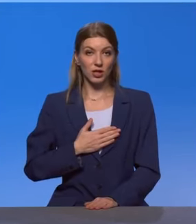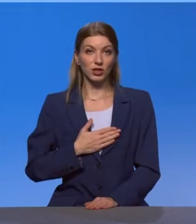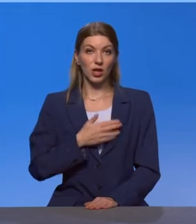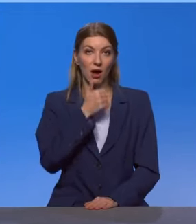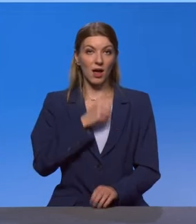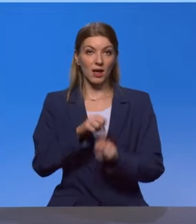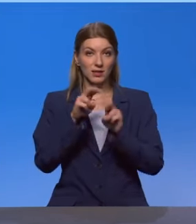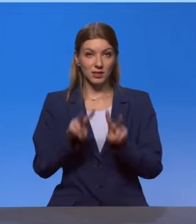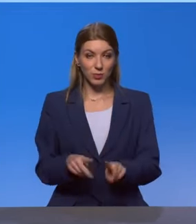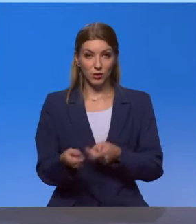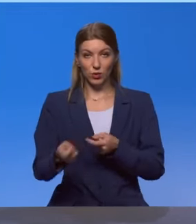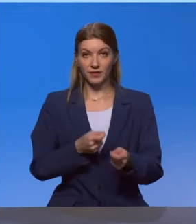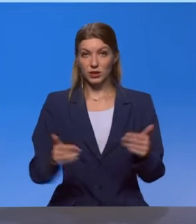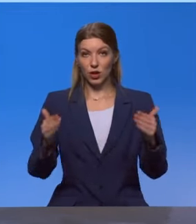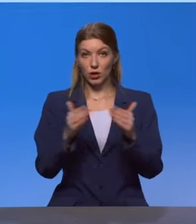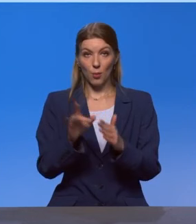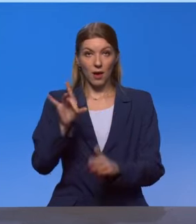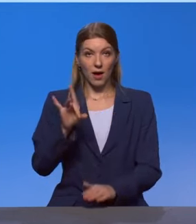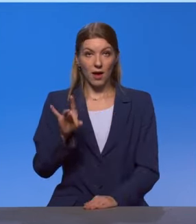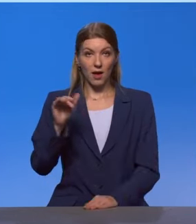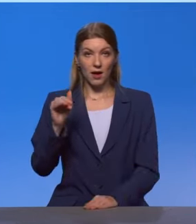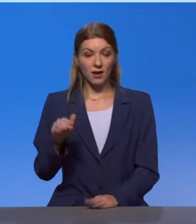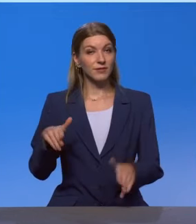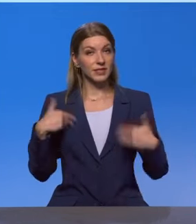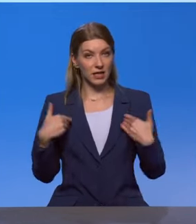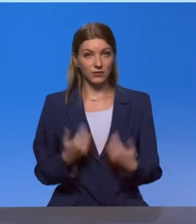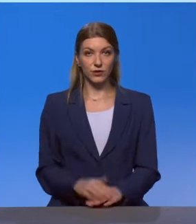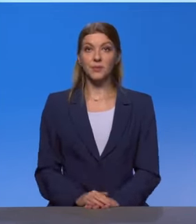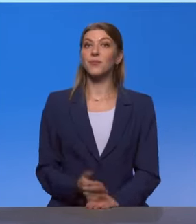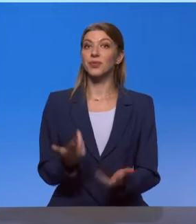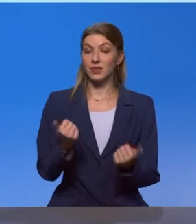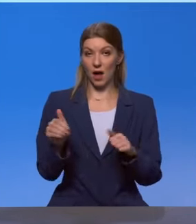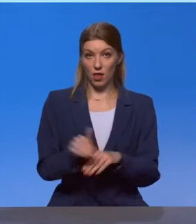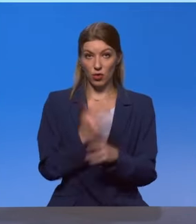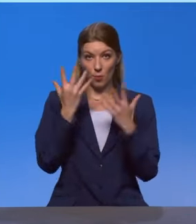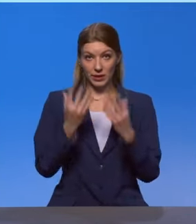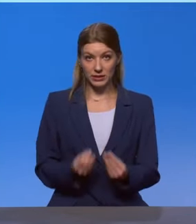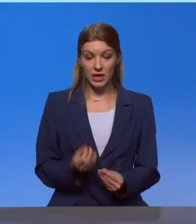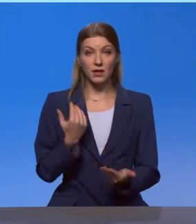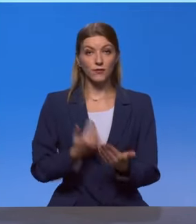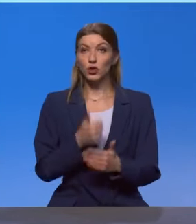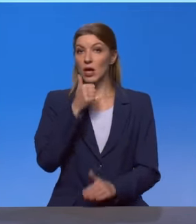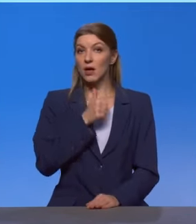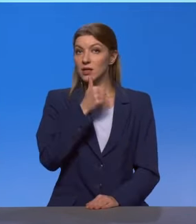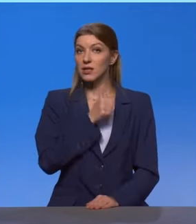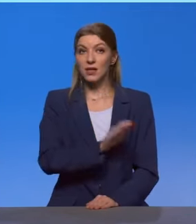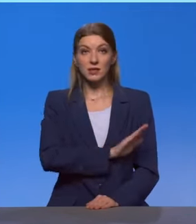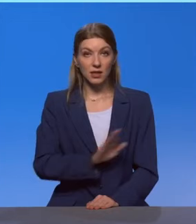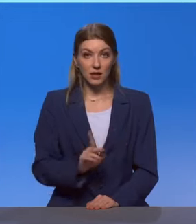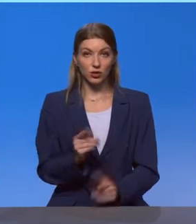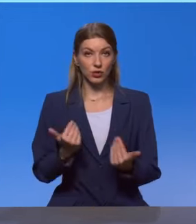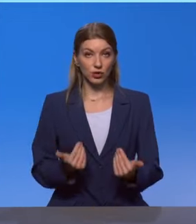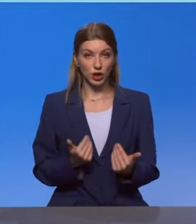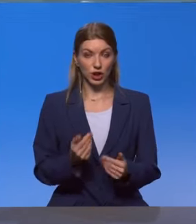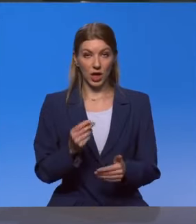РФ. Здравствуйте. Да, добрый день. Ну, не секрет, что сейчас ипотека выдается на